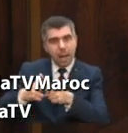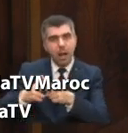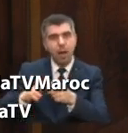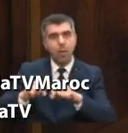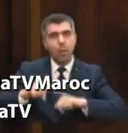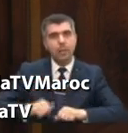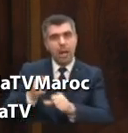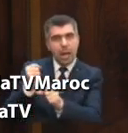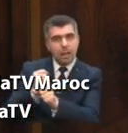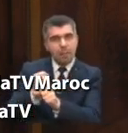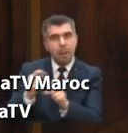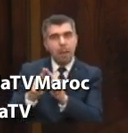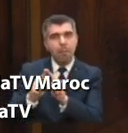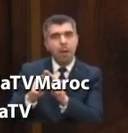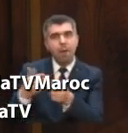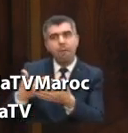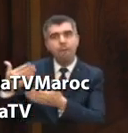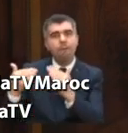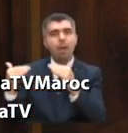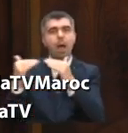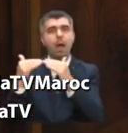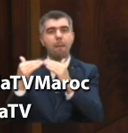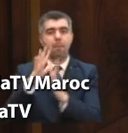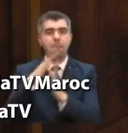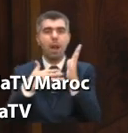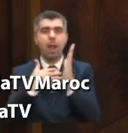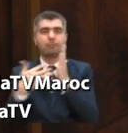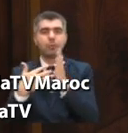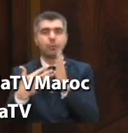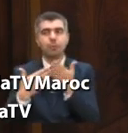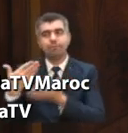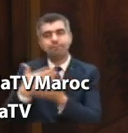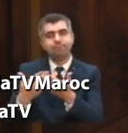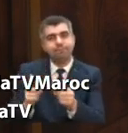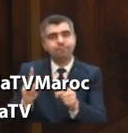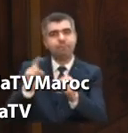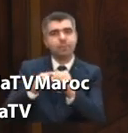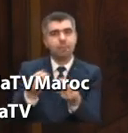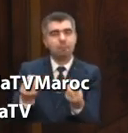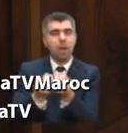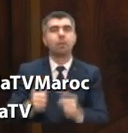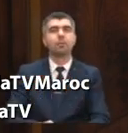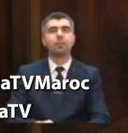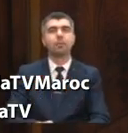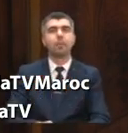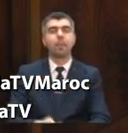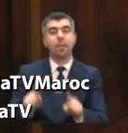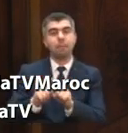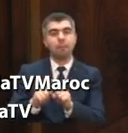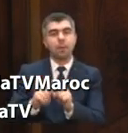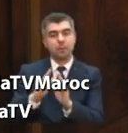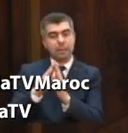اللاممركزة وفق جدولة زمنية متفق عليها بين الطرفين، كما تم إرفاق هذه المسطرة بملحق يتضمن